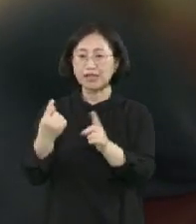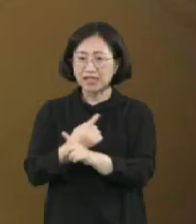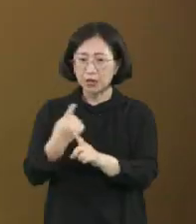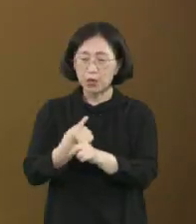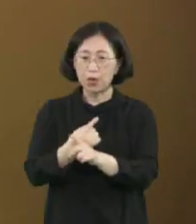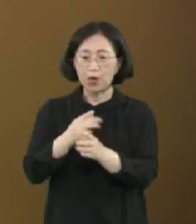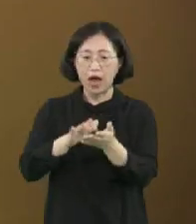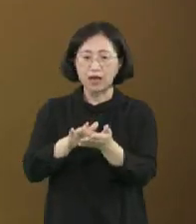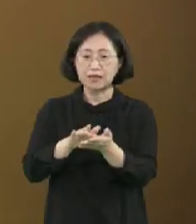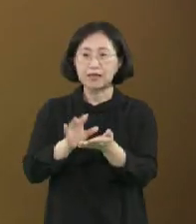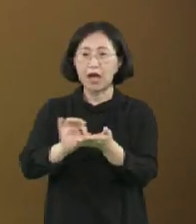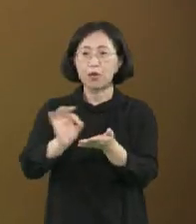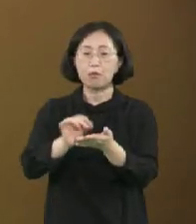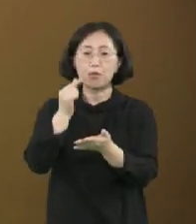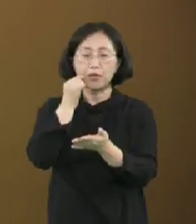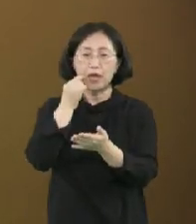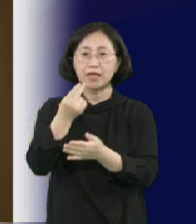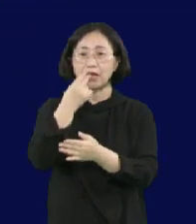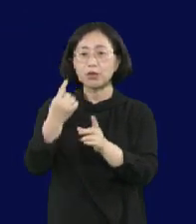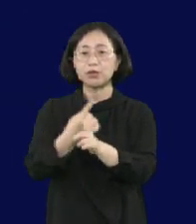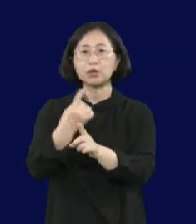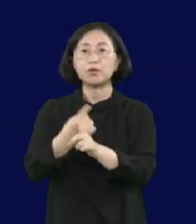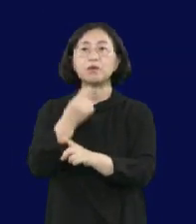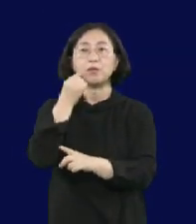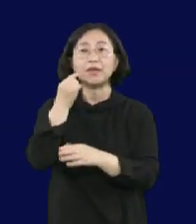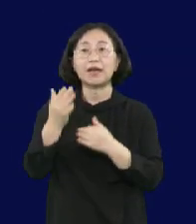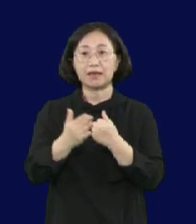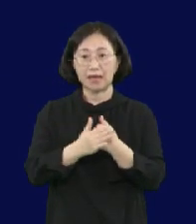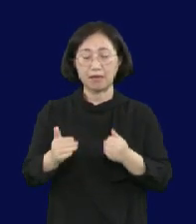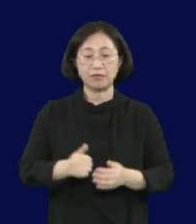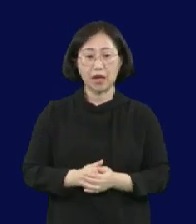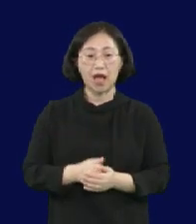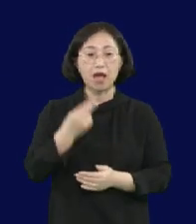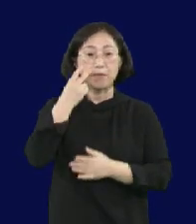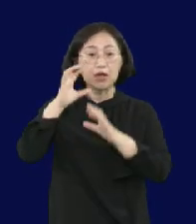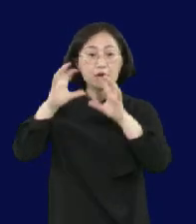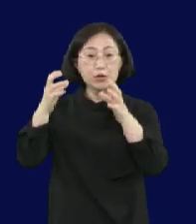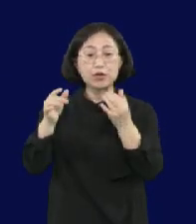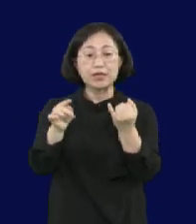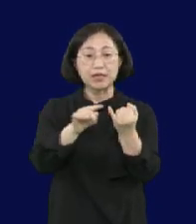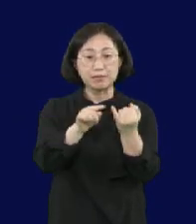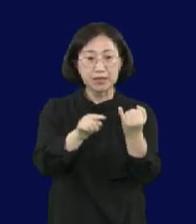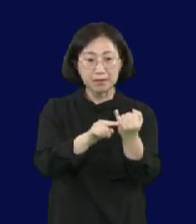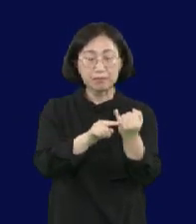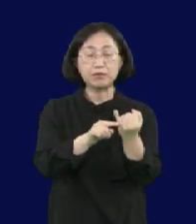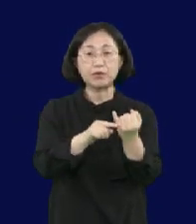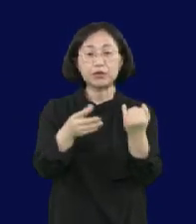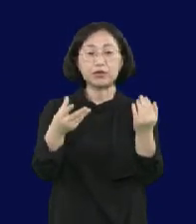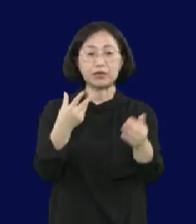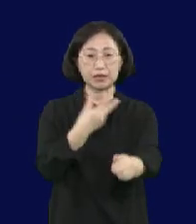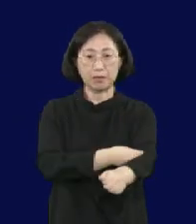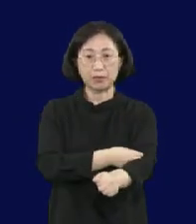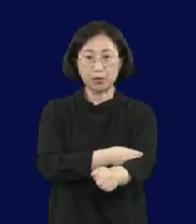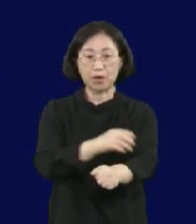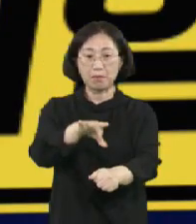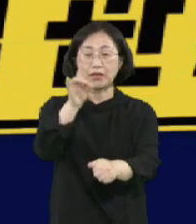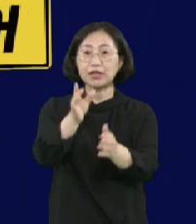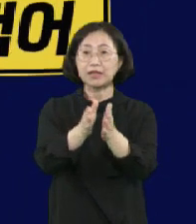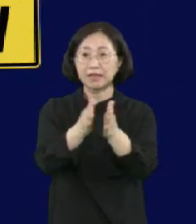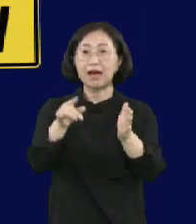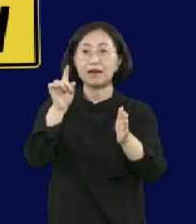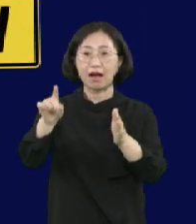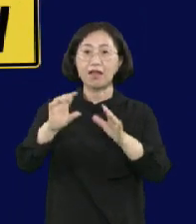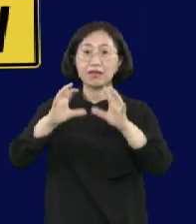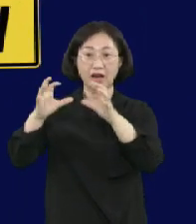쓰거나 산소치료를 하기 어렵기 때문입니다. 아울러 미국 등 임신부 접종을 먼저 시행한 국가들에서